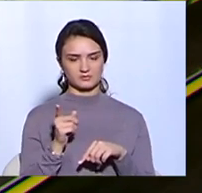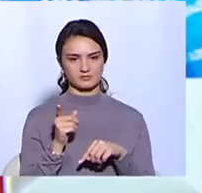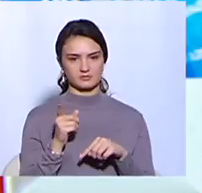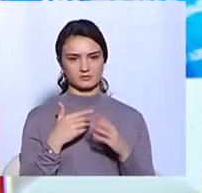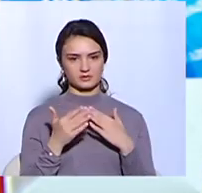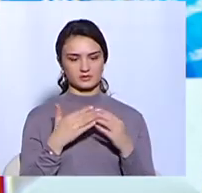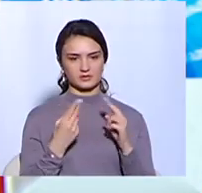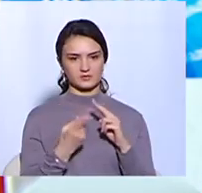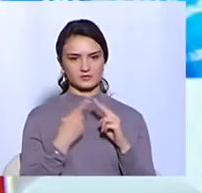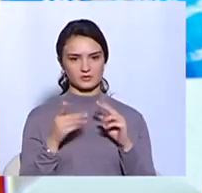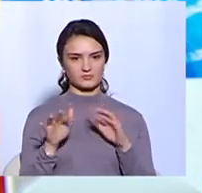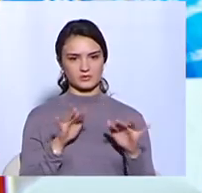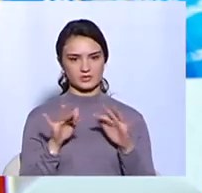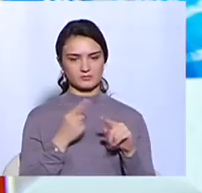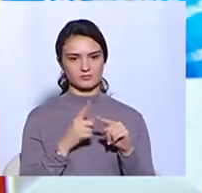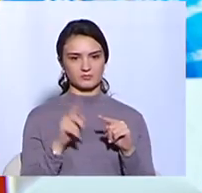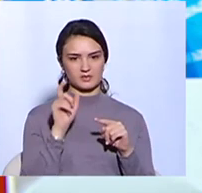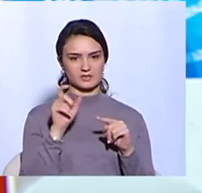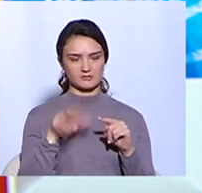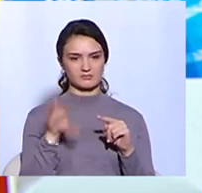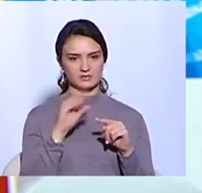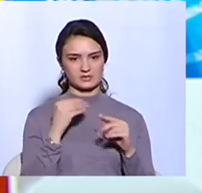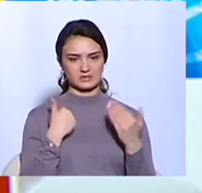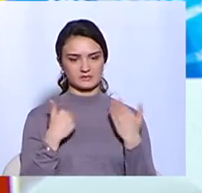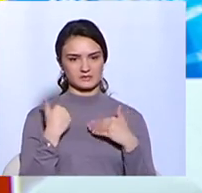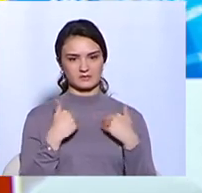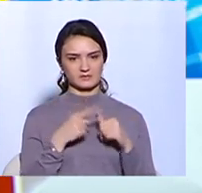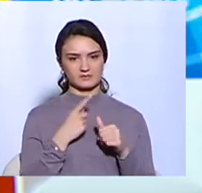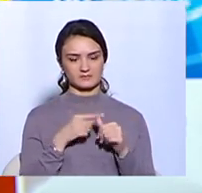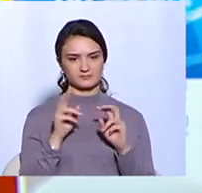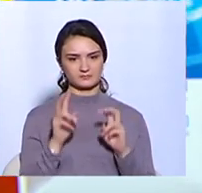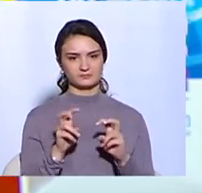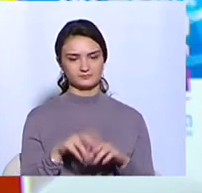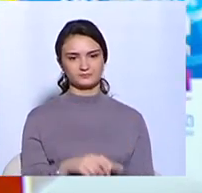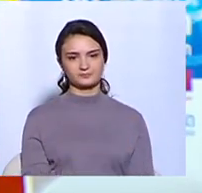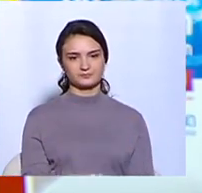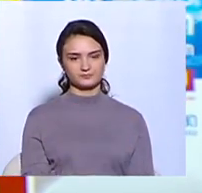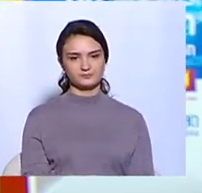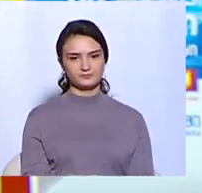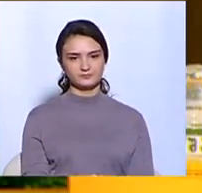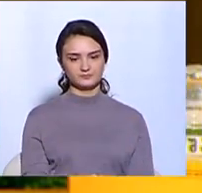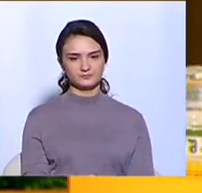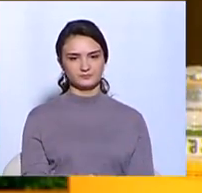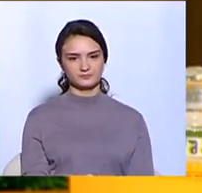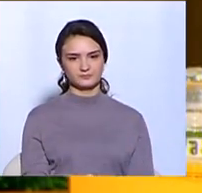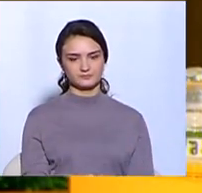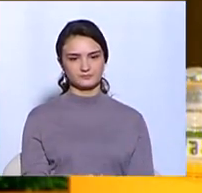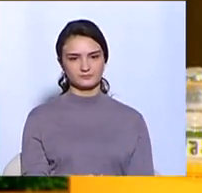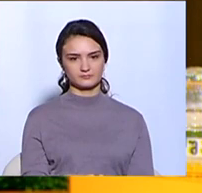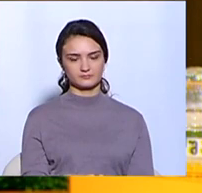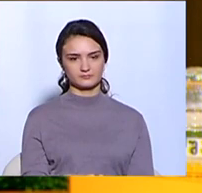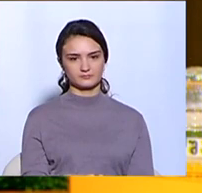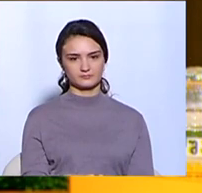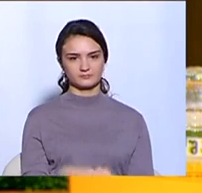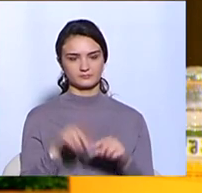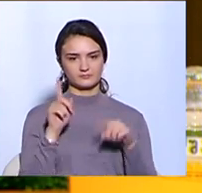ხელს გვიშლის მოძრაობაში, იმიტომ რომ ადამიანის ინვალიდიზაციას იწვევს. დიახ. იშვიათი დაავადებები, რომლებიც სამწუხაროდ